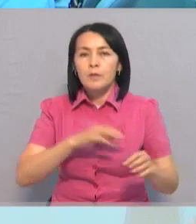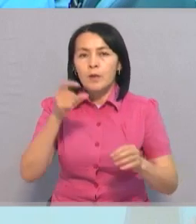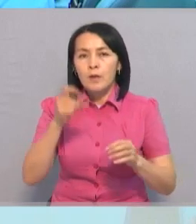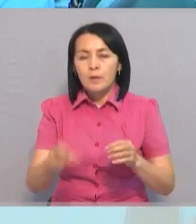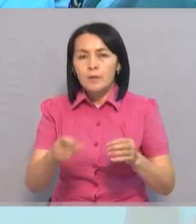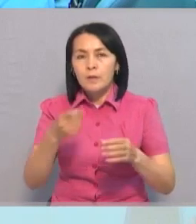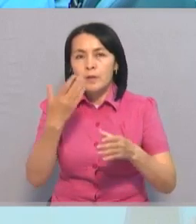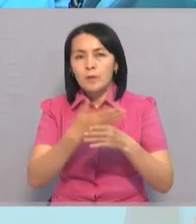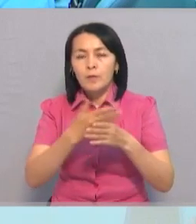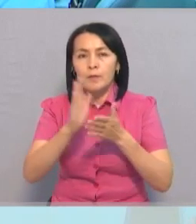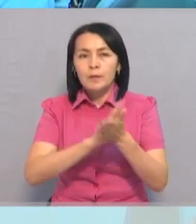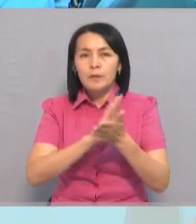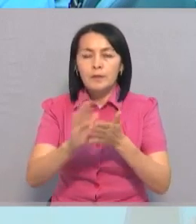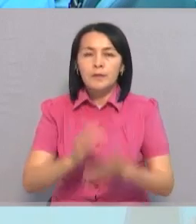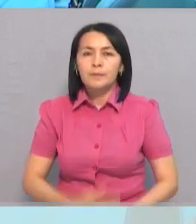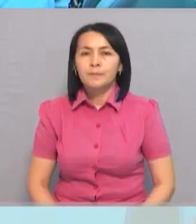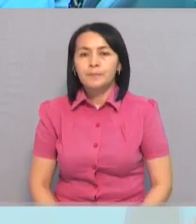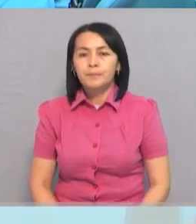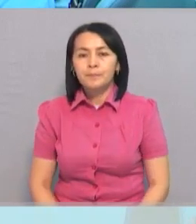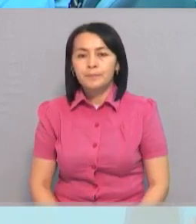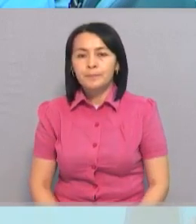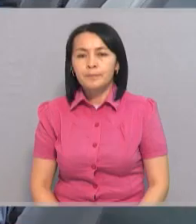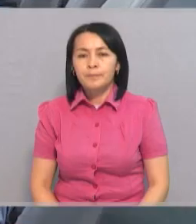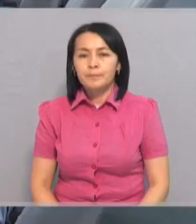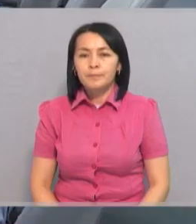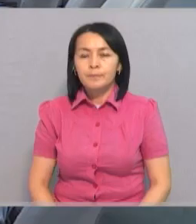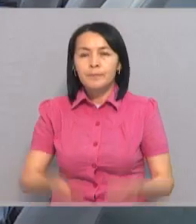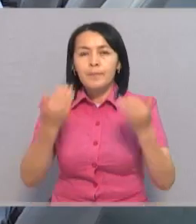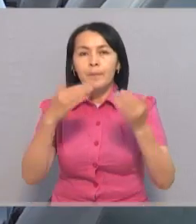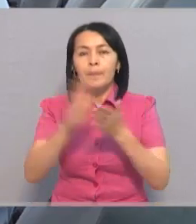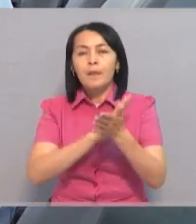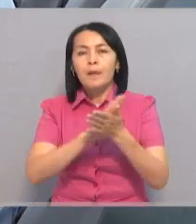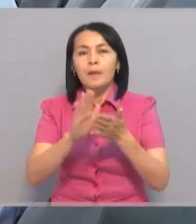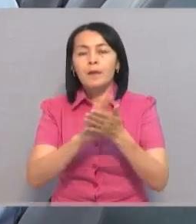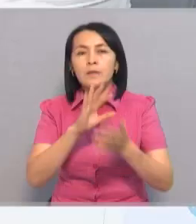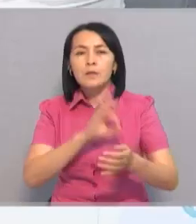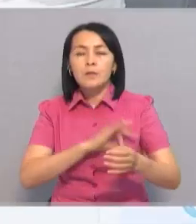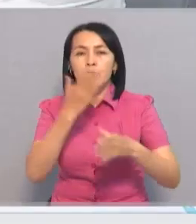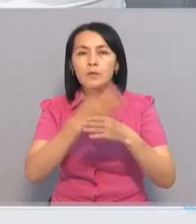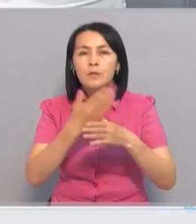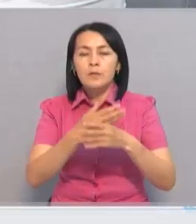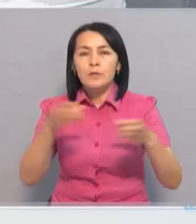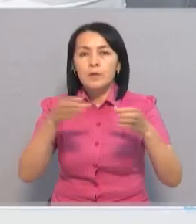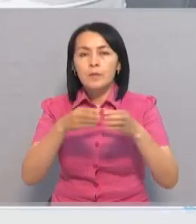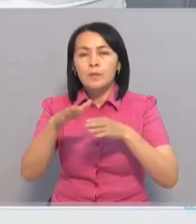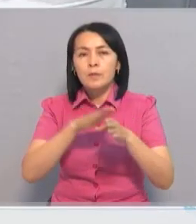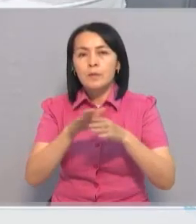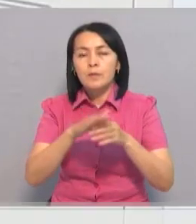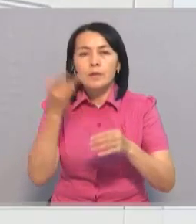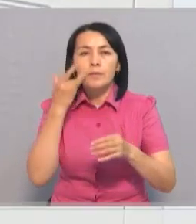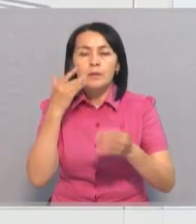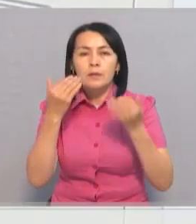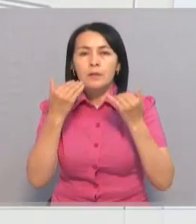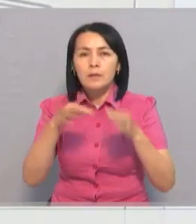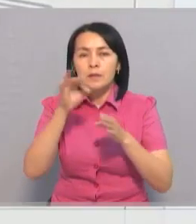юридической консультации и другие правоведы. Такие бесплатные юридические консультации партийцы проводят регулярно